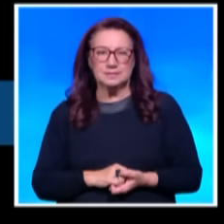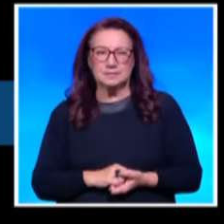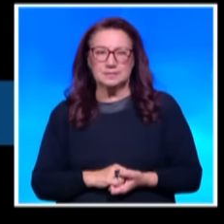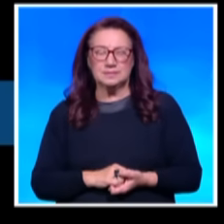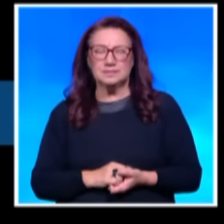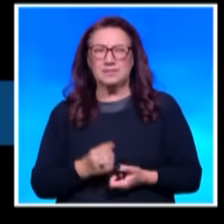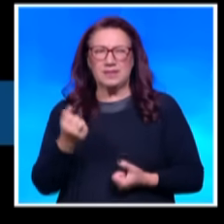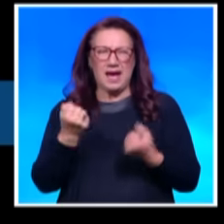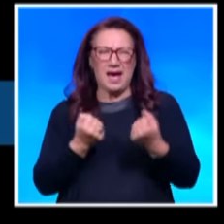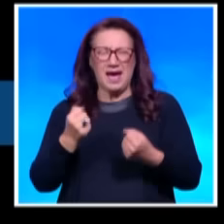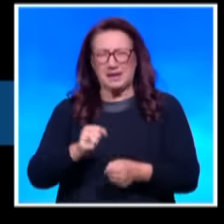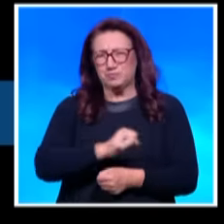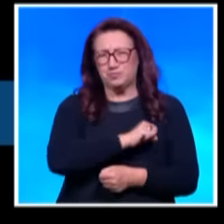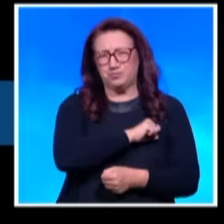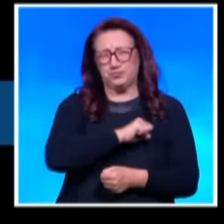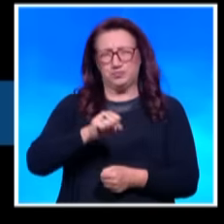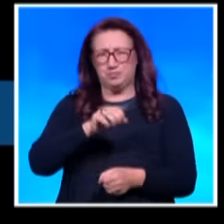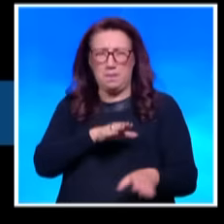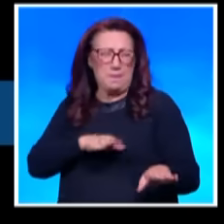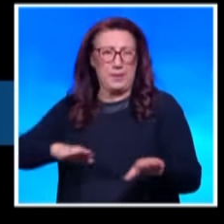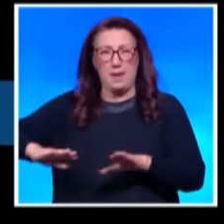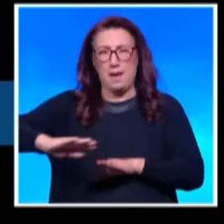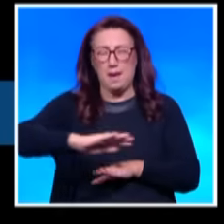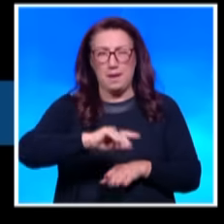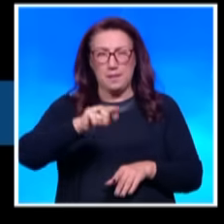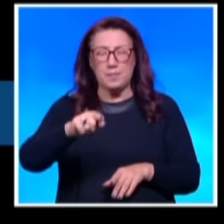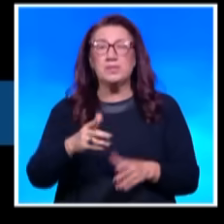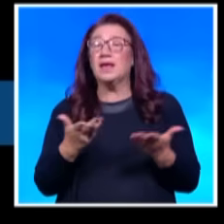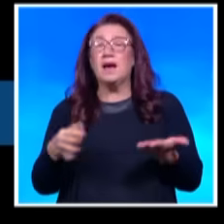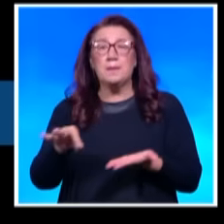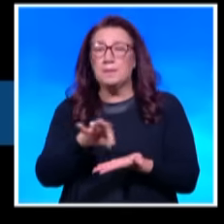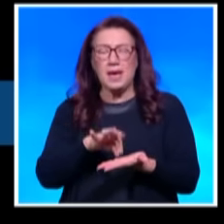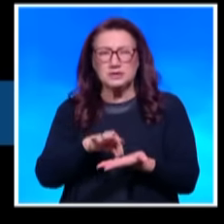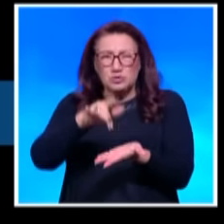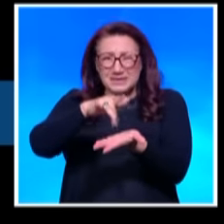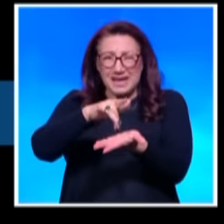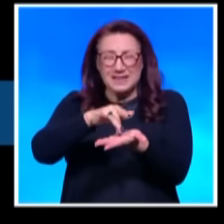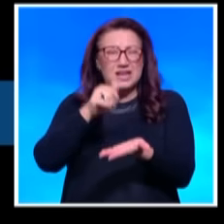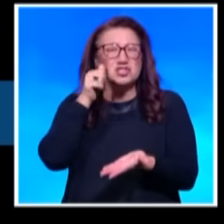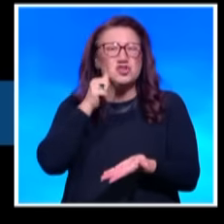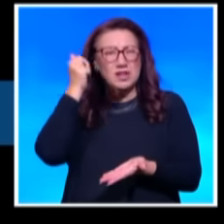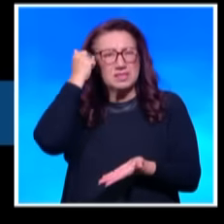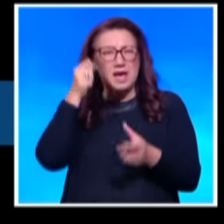Дрифт на жълтите павета. Младеж предизвикал катастрофа, отново кара опасно в столицата.